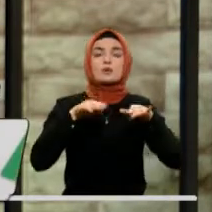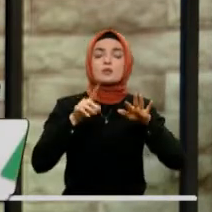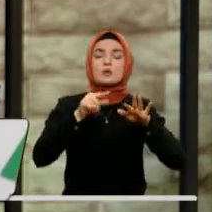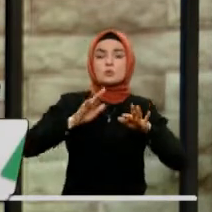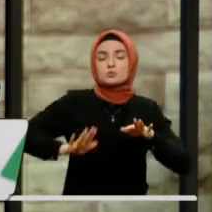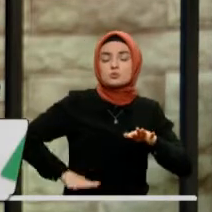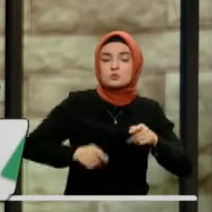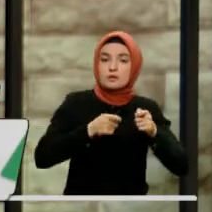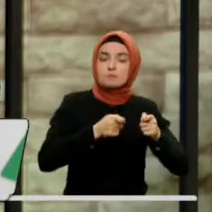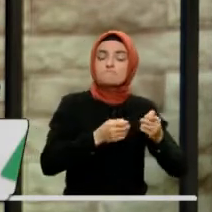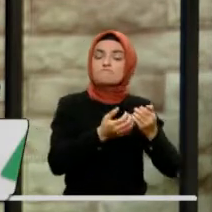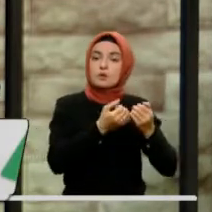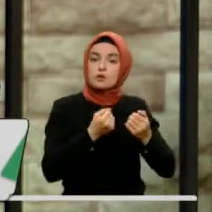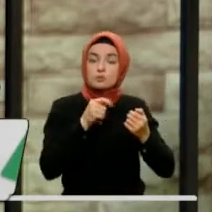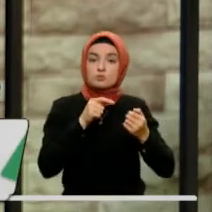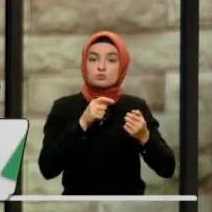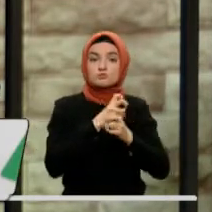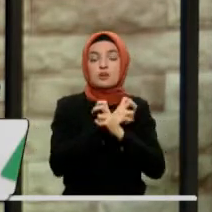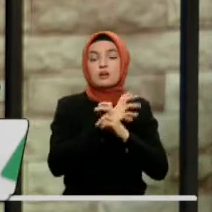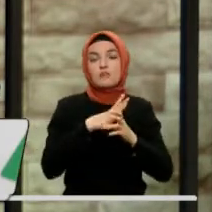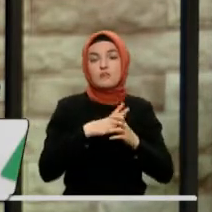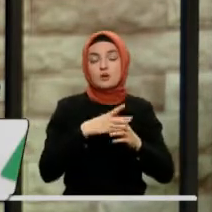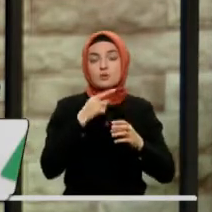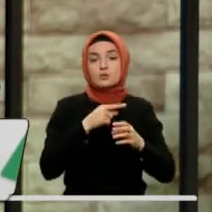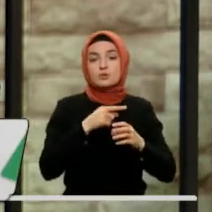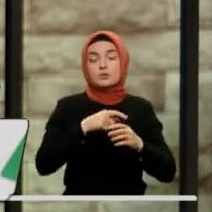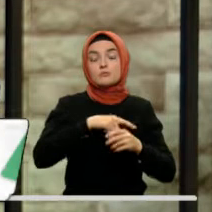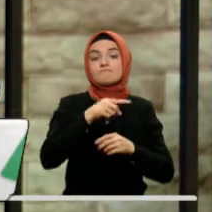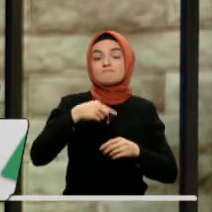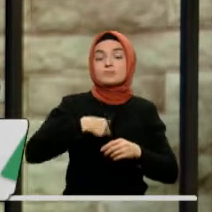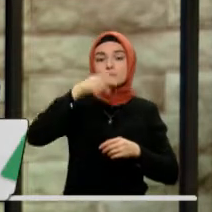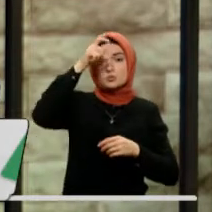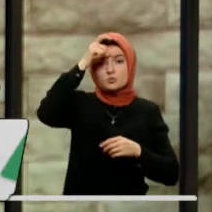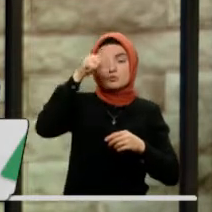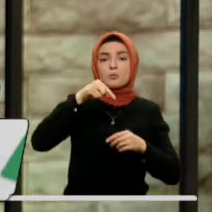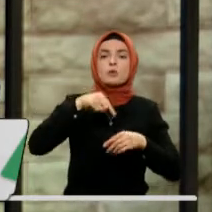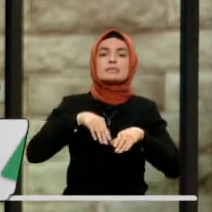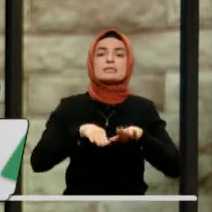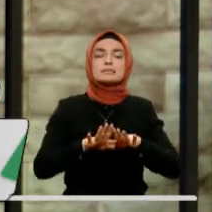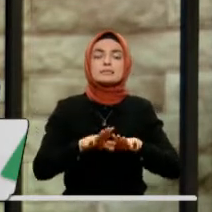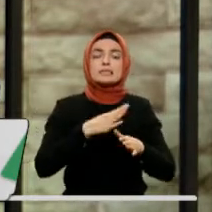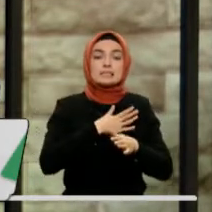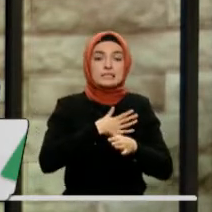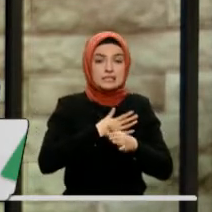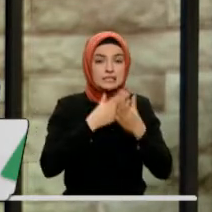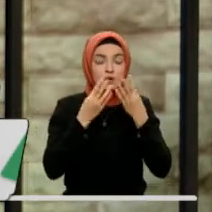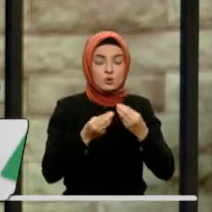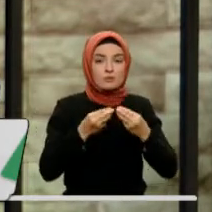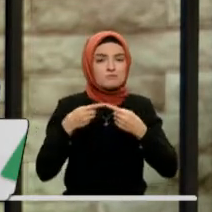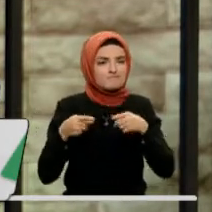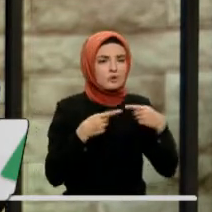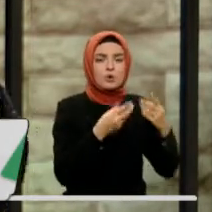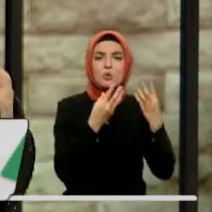eğitimi alacak. Bunlar hepsi riskli konular. Bizim ülkemizde bu kadar uç noktada olmasa da dini yapıda ayrıştığınız noktalar,